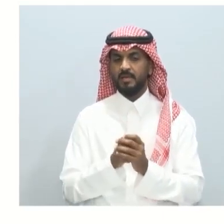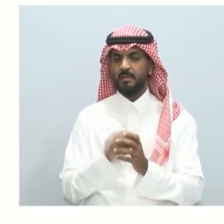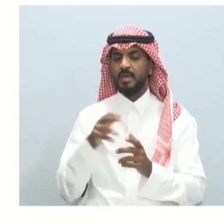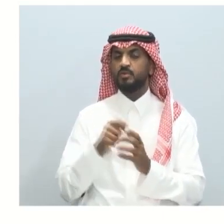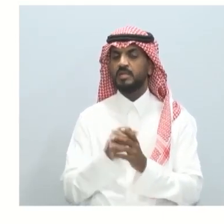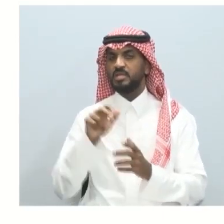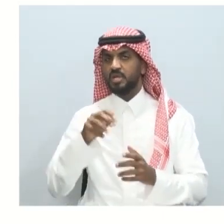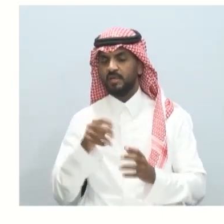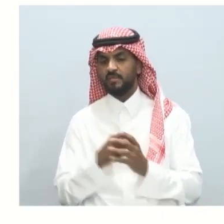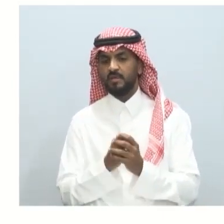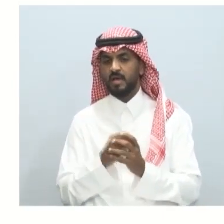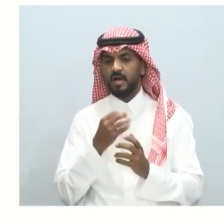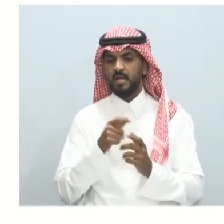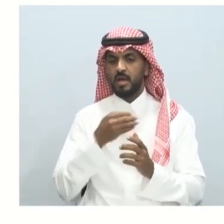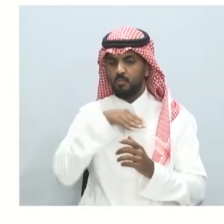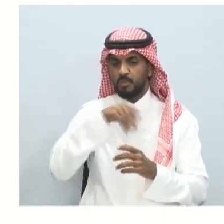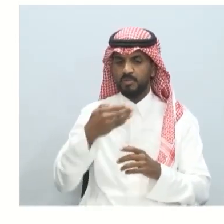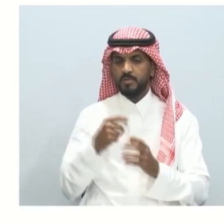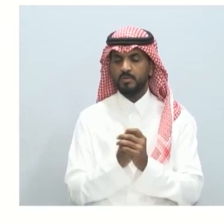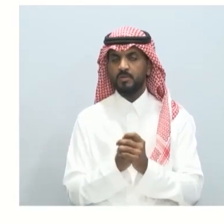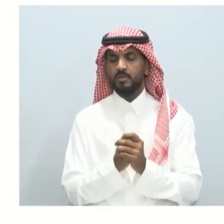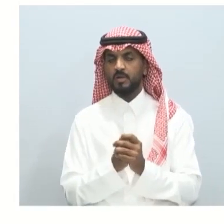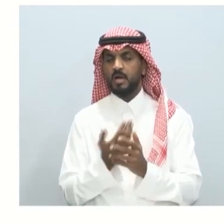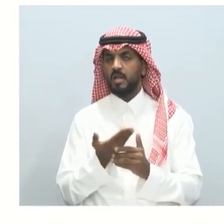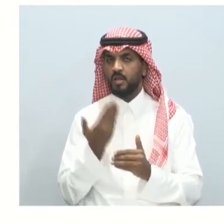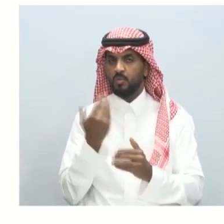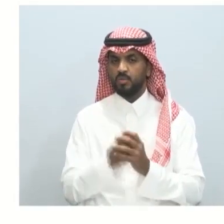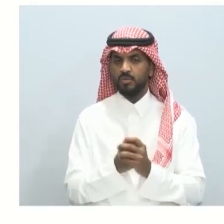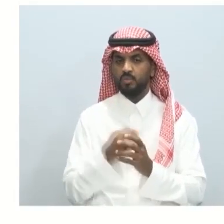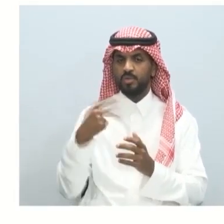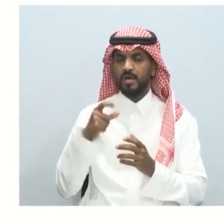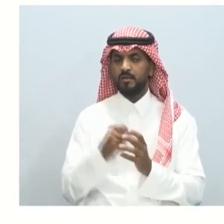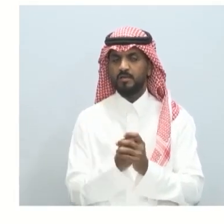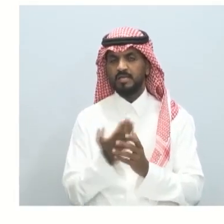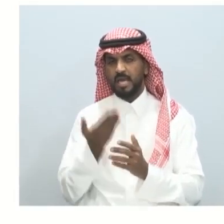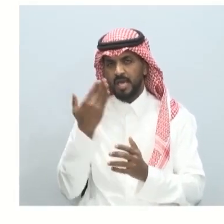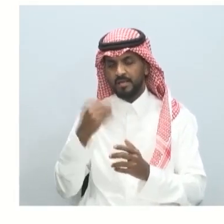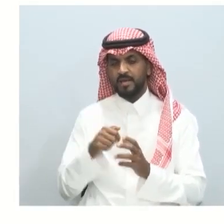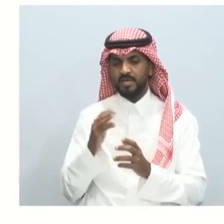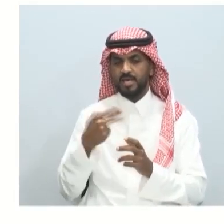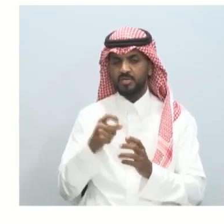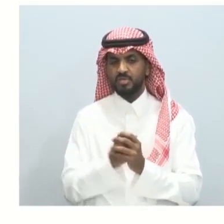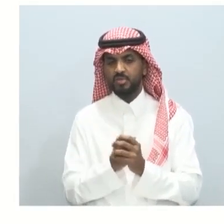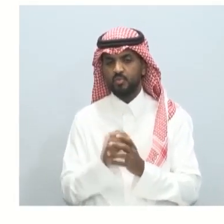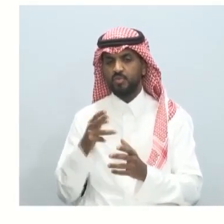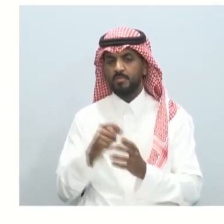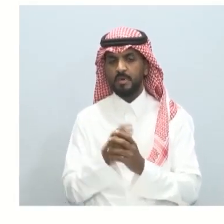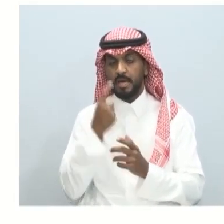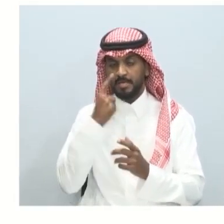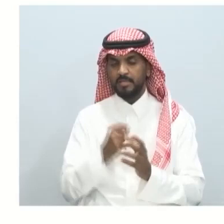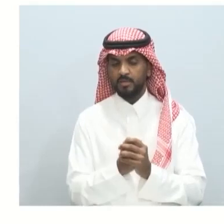للجاحظ قال ابو عبد الملك وهو الذي كان يقال له عناق كان عياش وتمامه